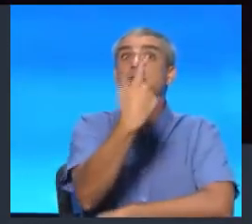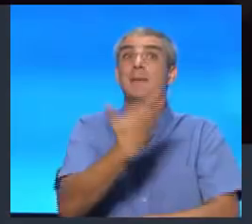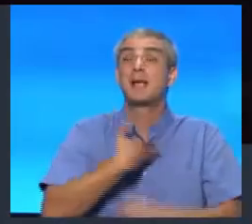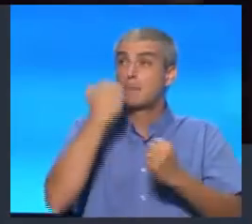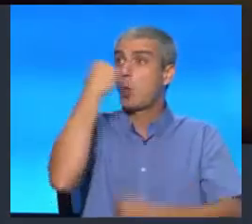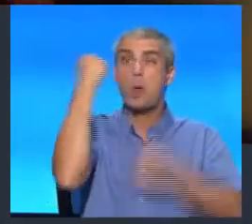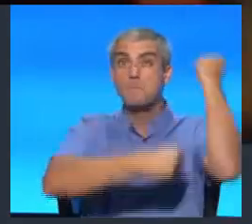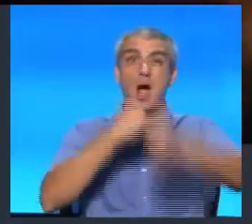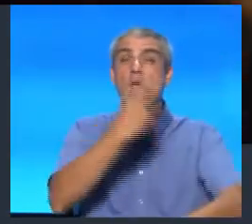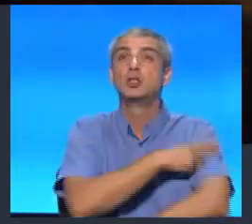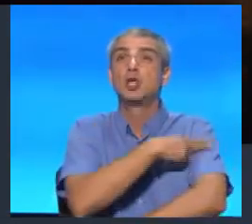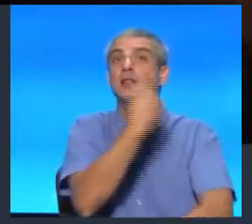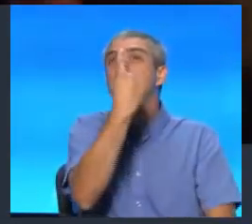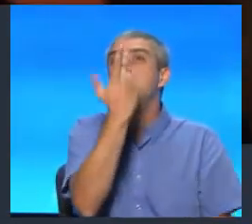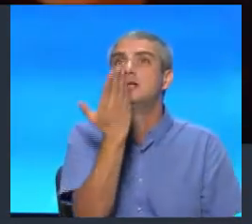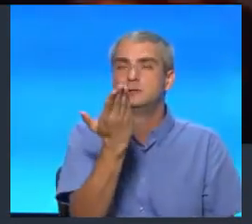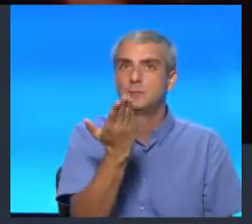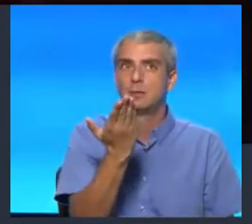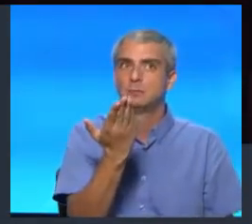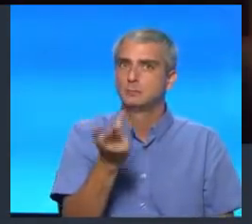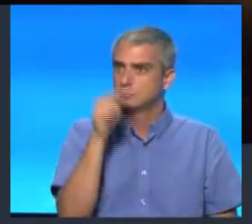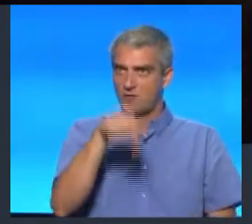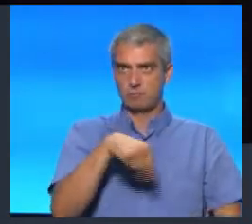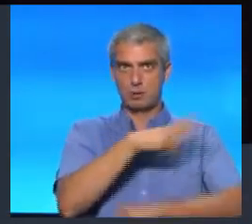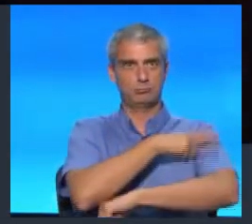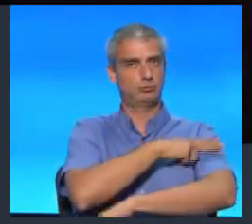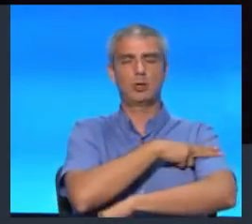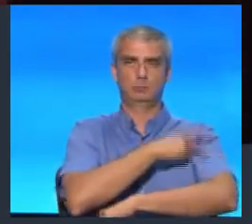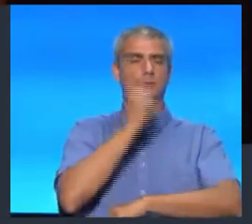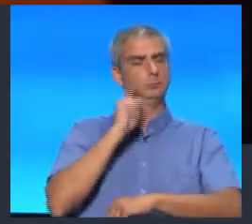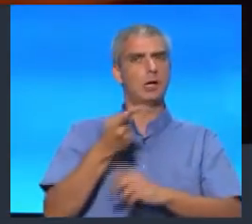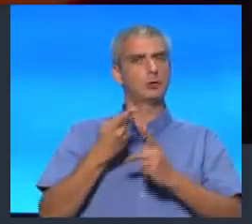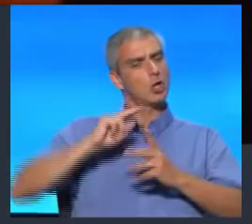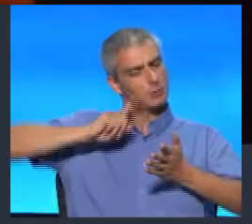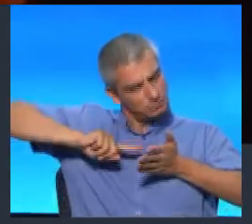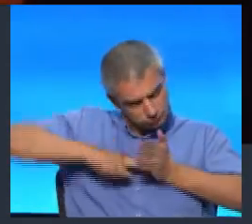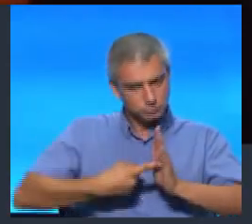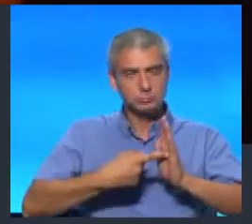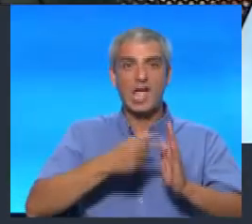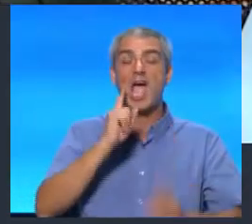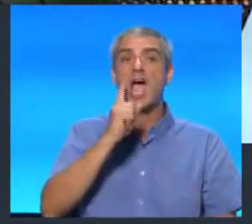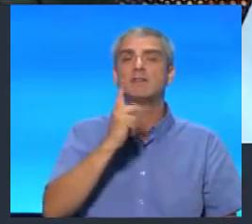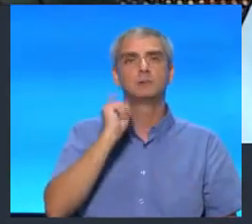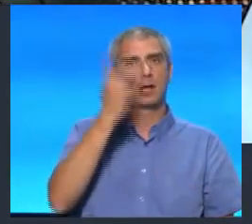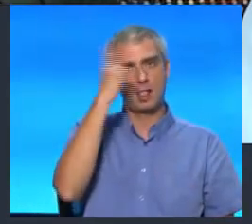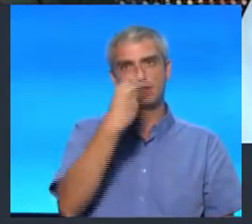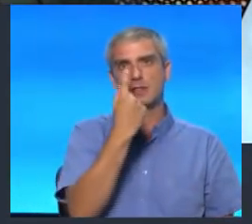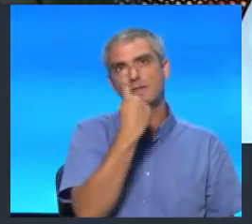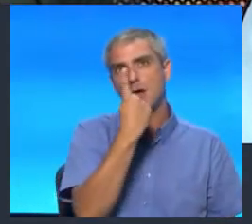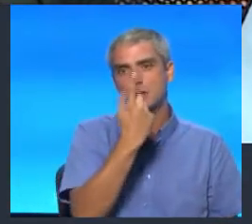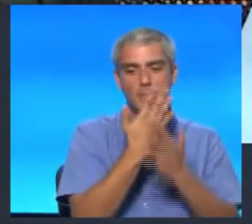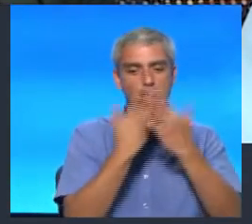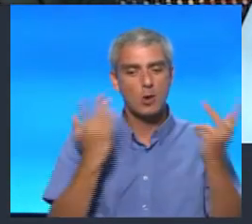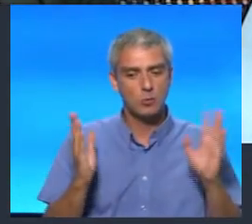שקיבלו מכות, ופה משטרת ישראל הייתה צריכה להיות הרבה יותר נחושה, אבל צריך להבין פה דבר אחד ברור,